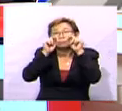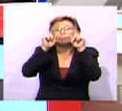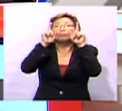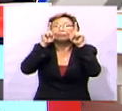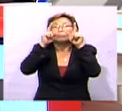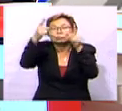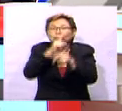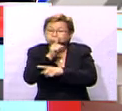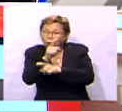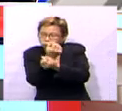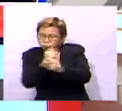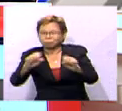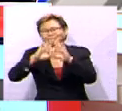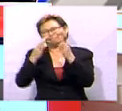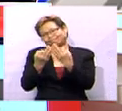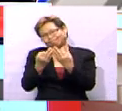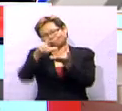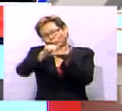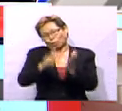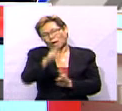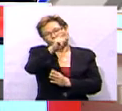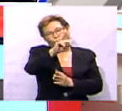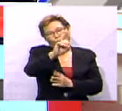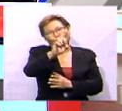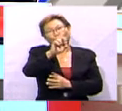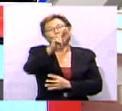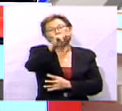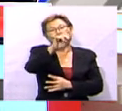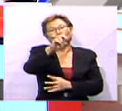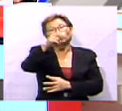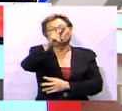keselamatan ahli keluarga masing-masing. Wartawan Nur Yusof ada laporannya.